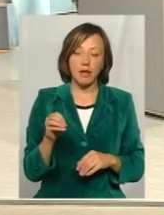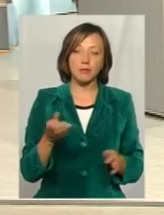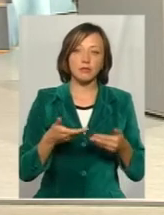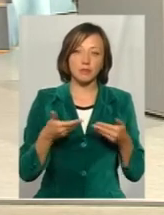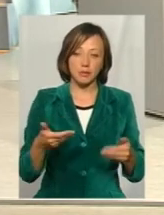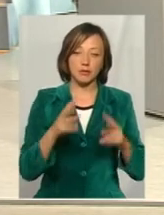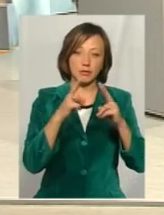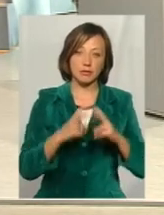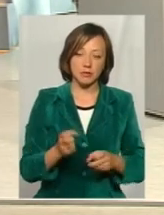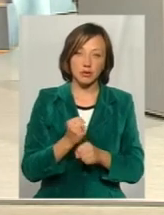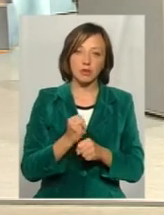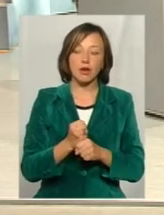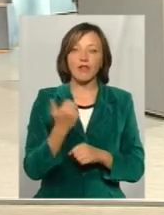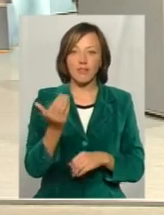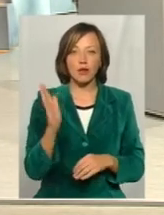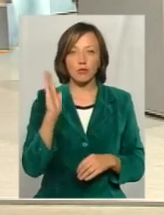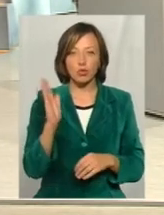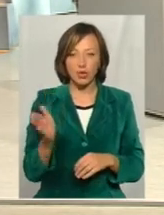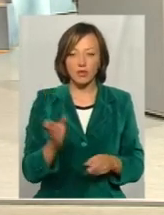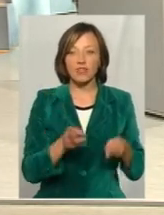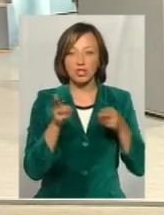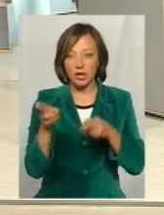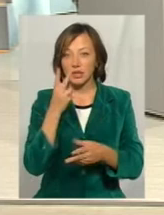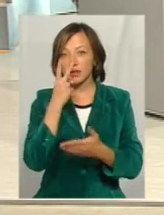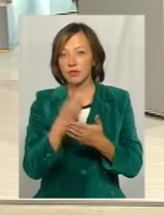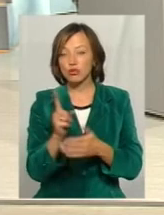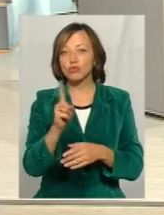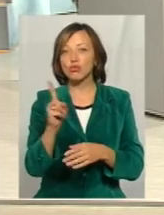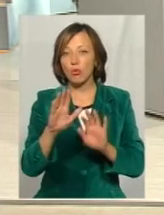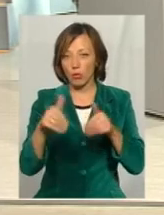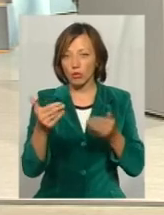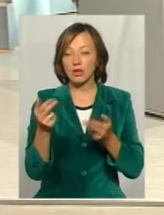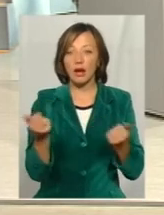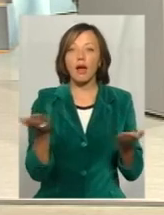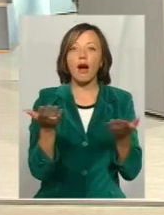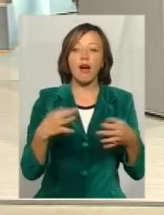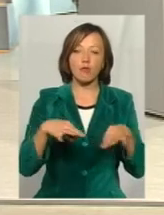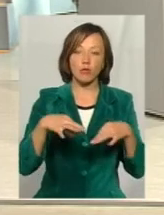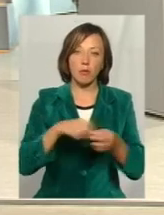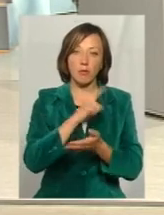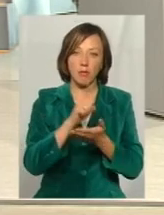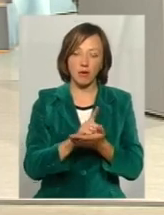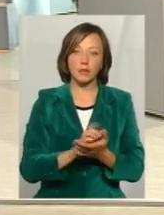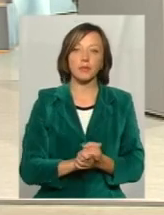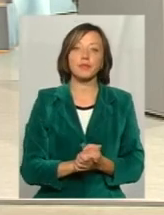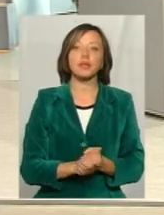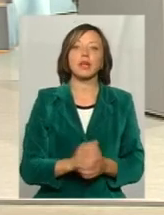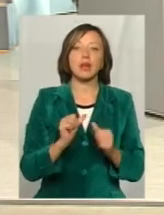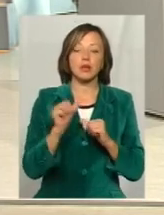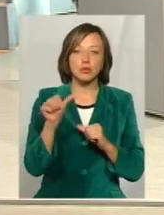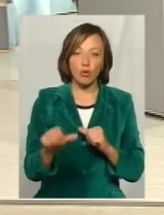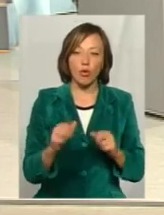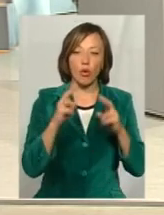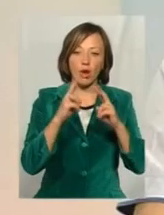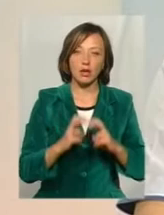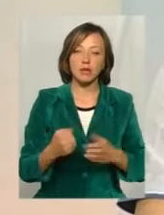проводити огляд, ми цих баз... Тобто ви будете виїжджати і дивитися, конечно, все ж таки, що пропонують, які автомобілі мають виїхати? Крім того,